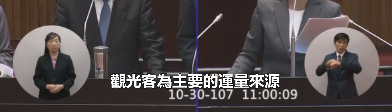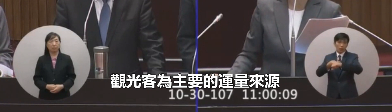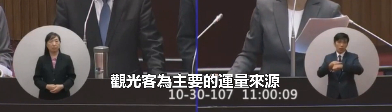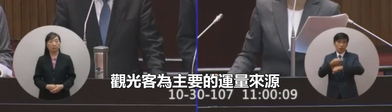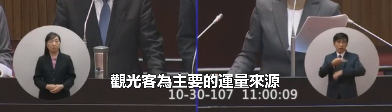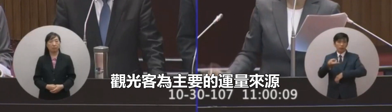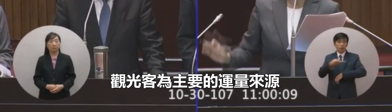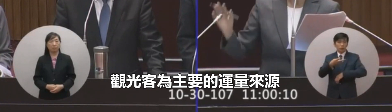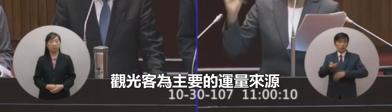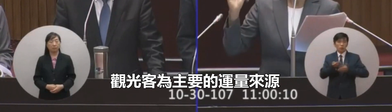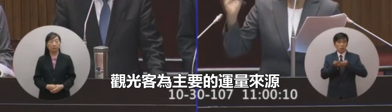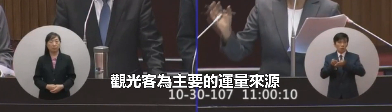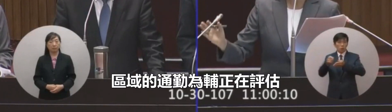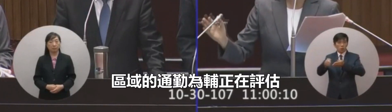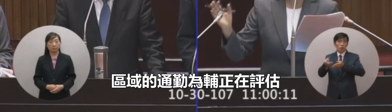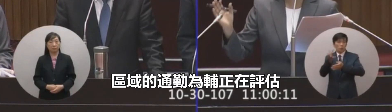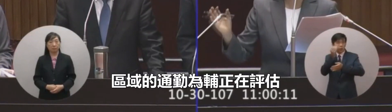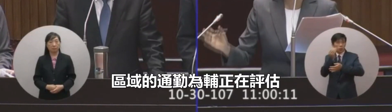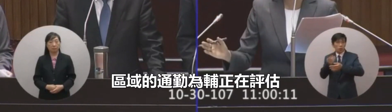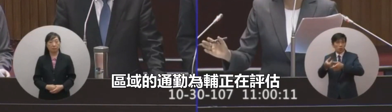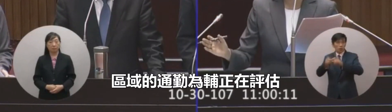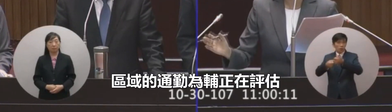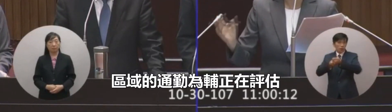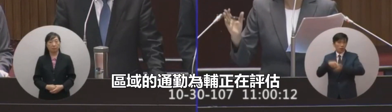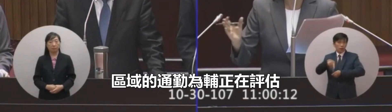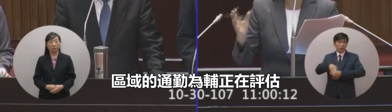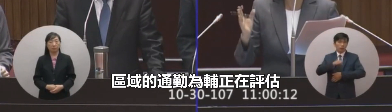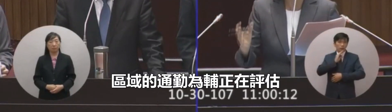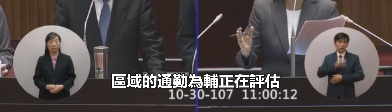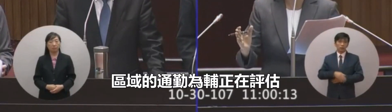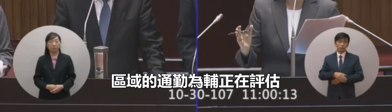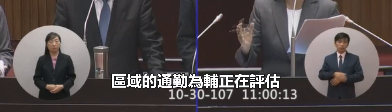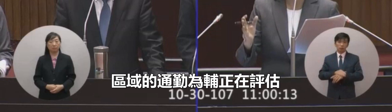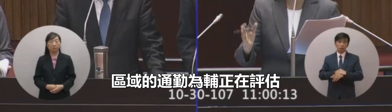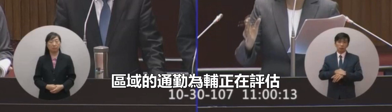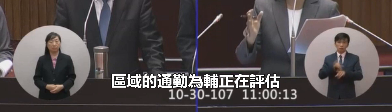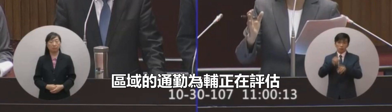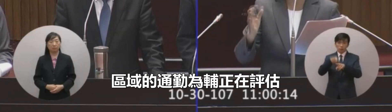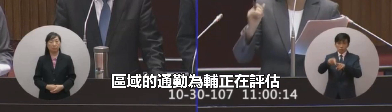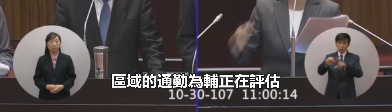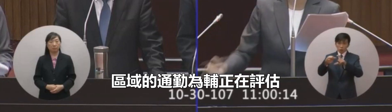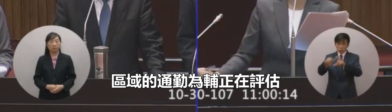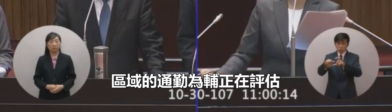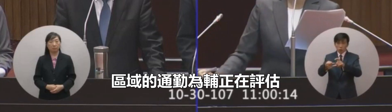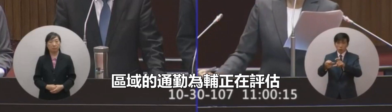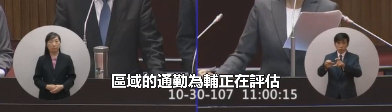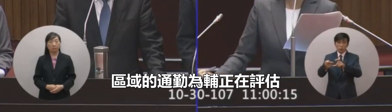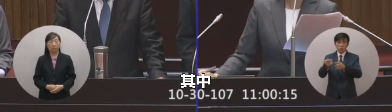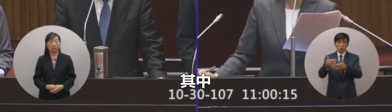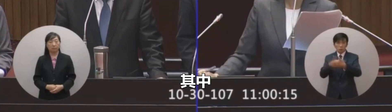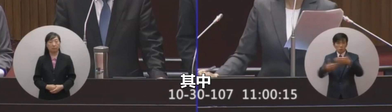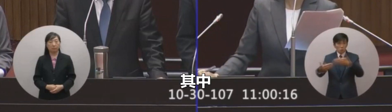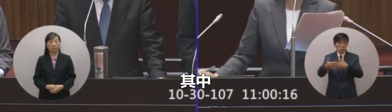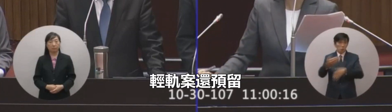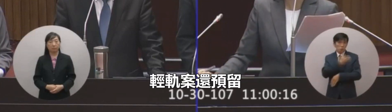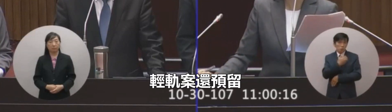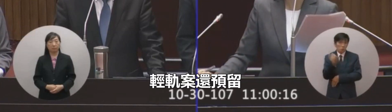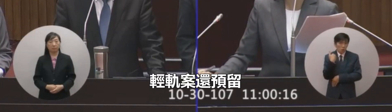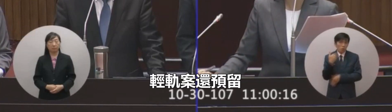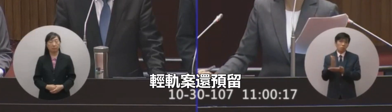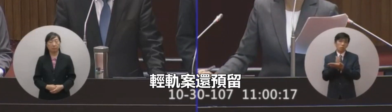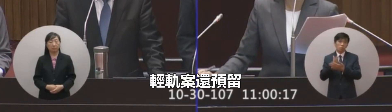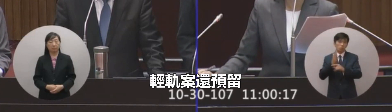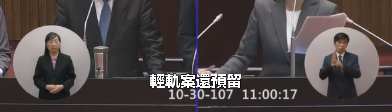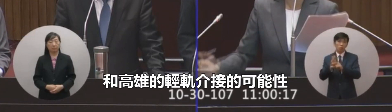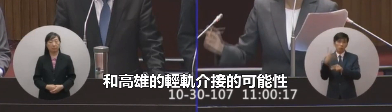的运量来源，区域的通勤为辅正在评估。其中呢，轻轨